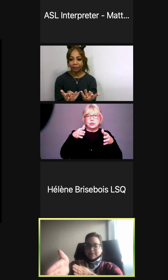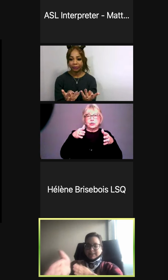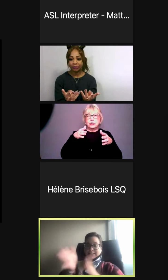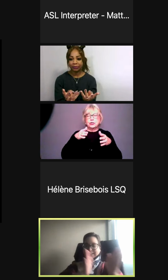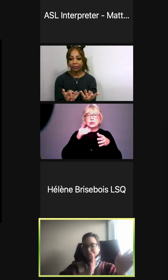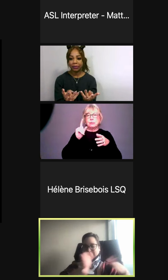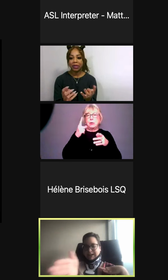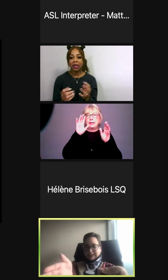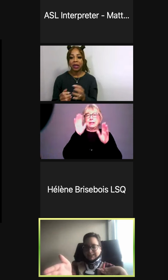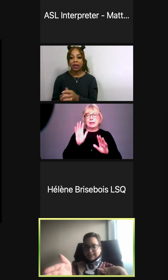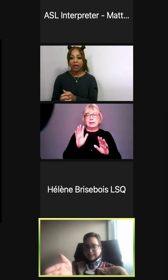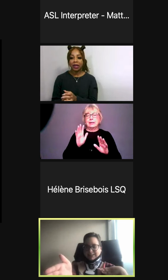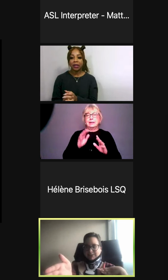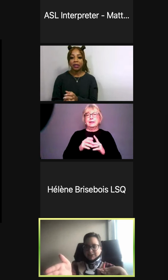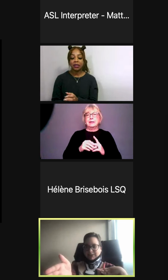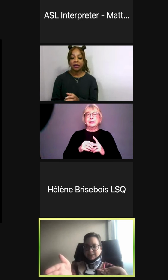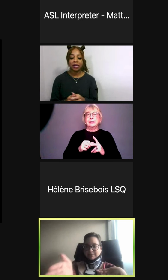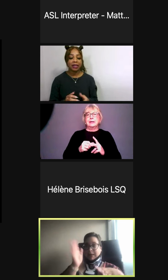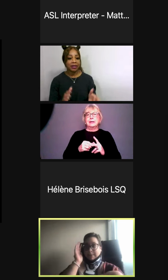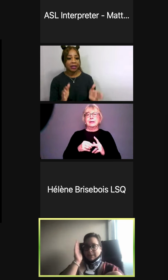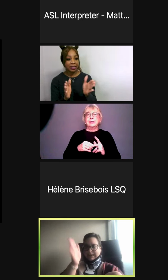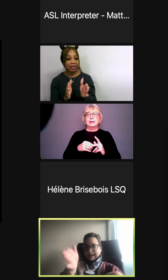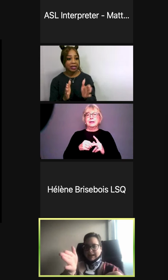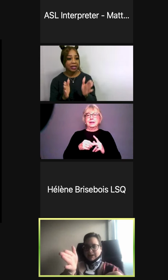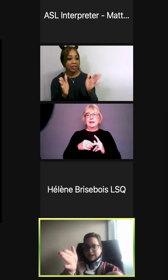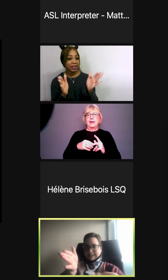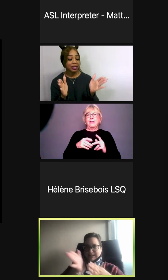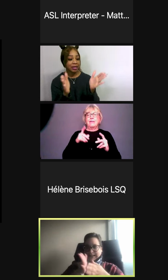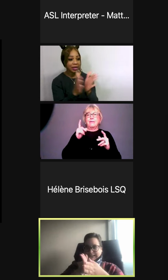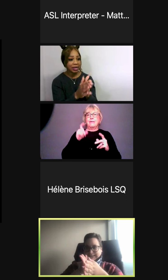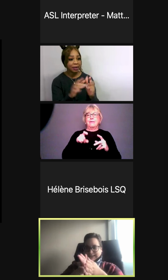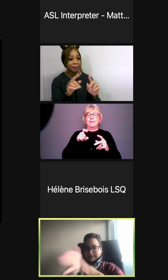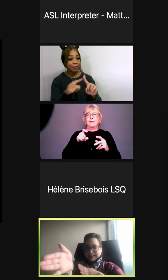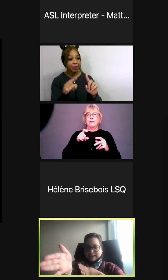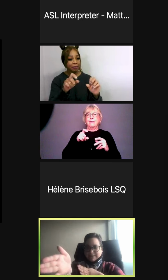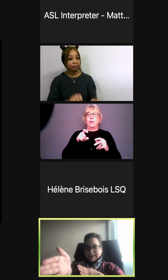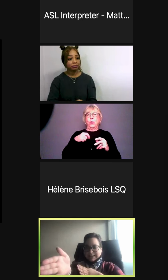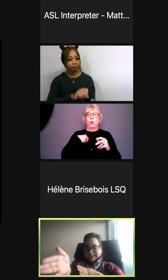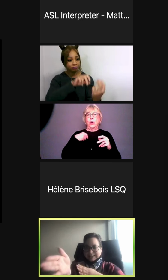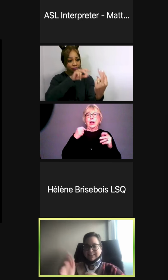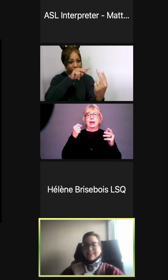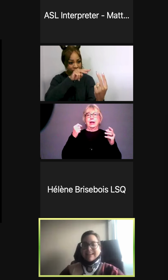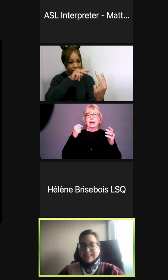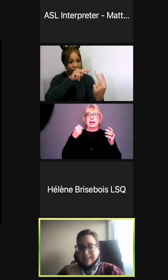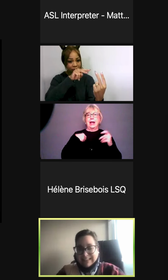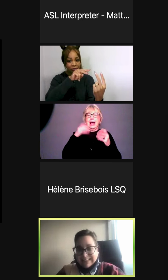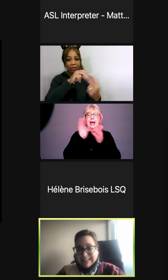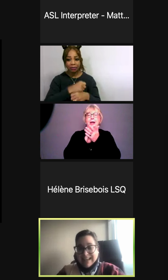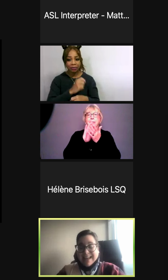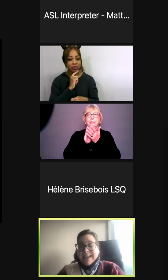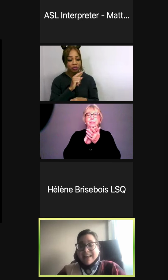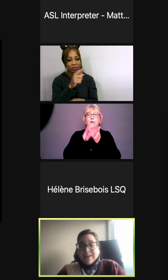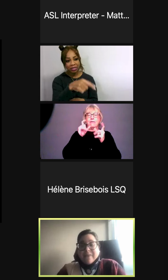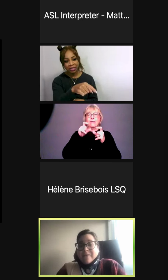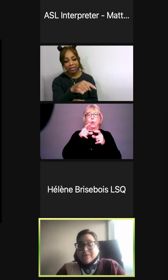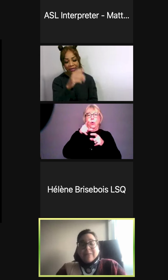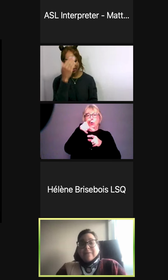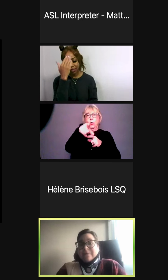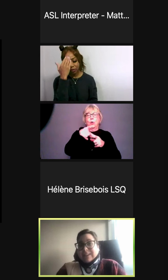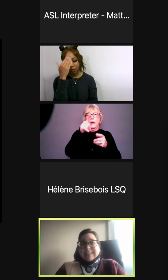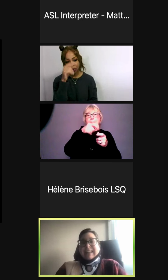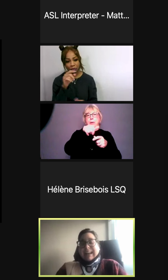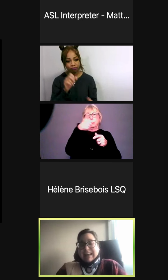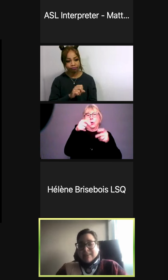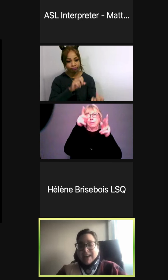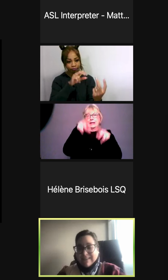Donc, vous devez transférer vos applaudissements vos applaudissements à quelqu'un d'autre en les